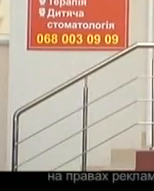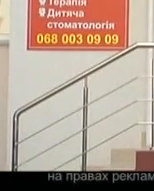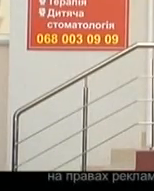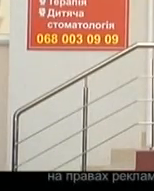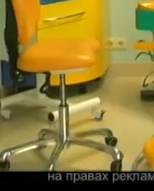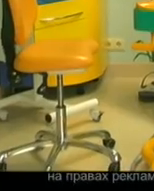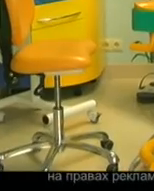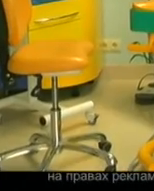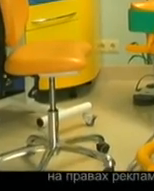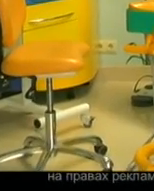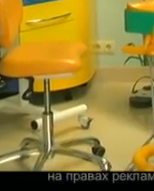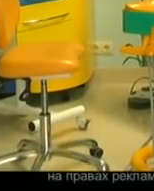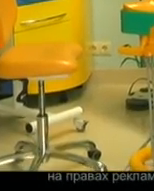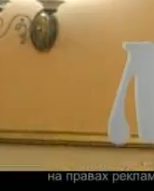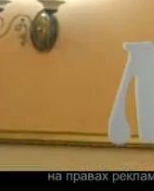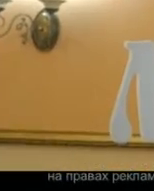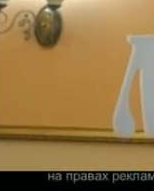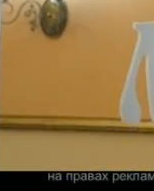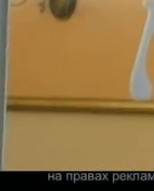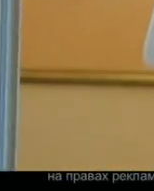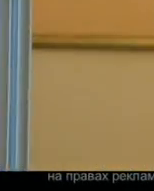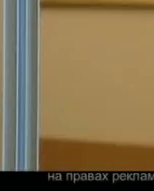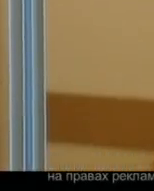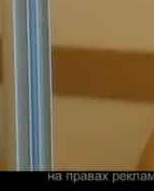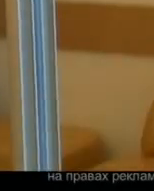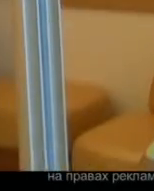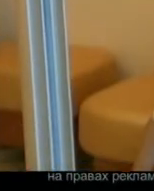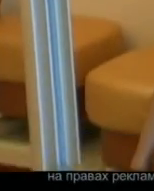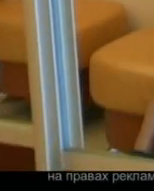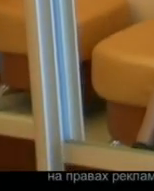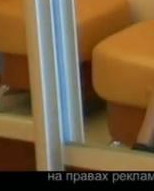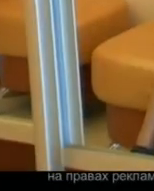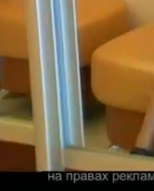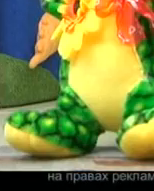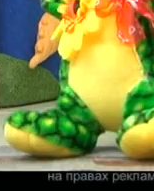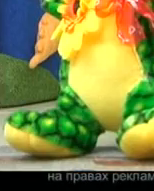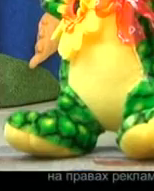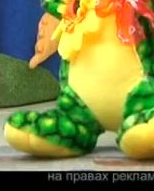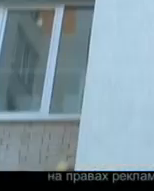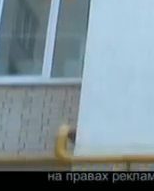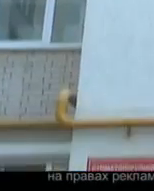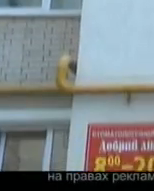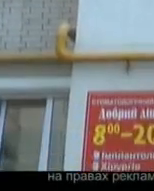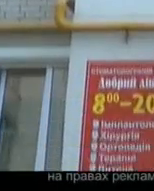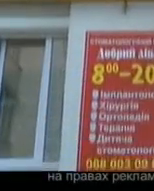Партнер інформаційного випуску, мережа стоматологічних кабінетів, добрий лікар. Лікуємо якісно, дешево і без болю.